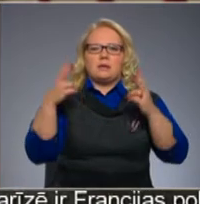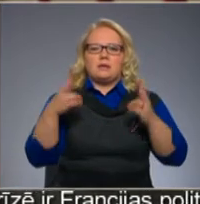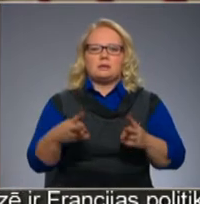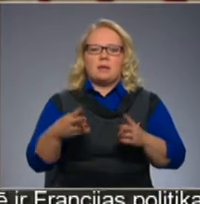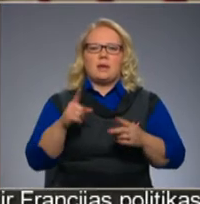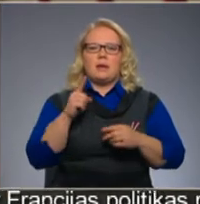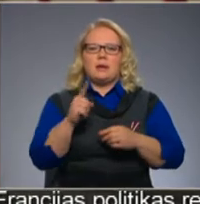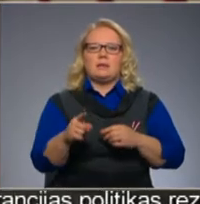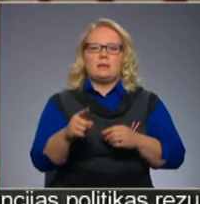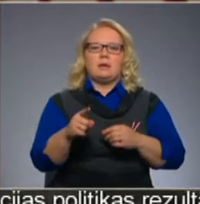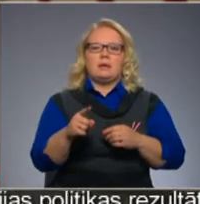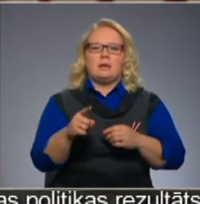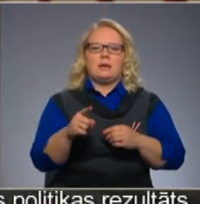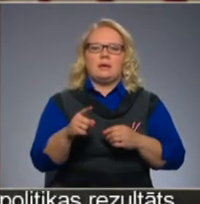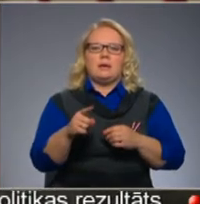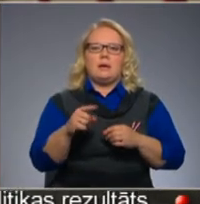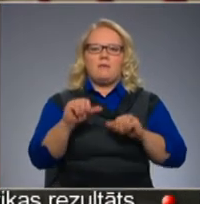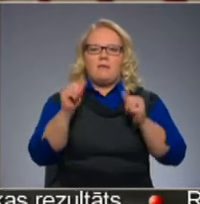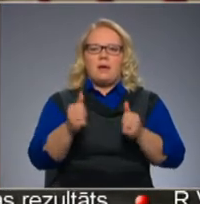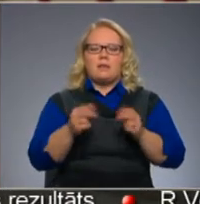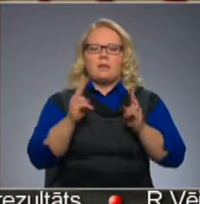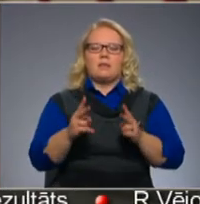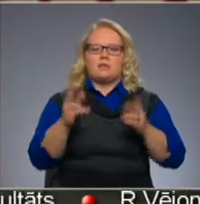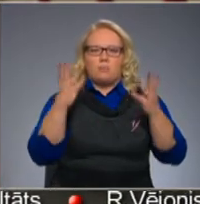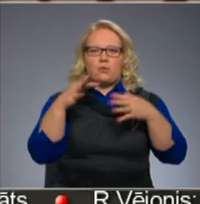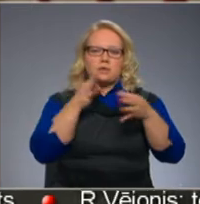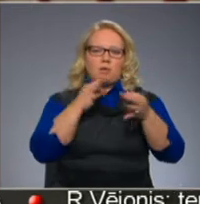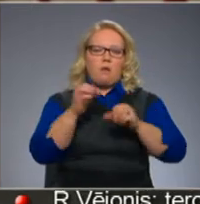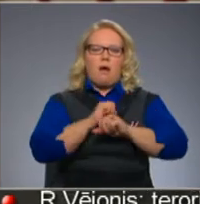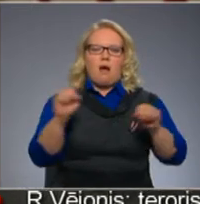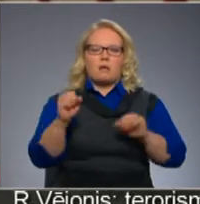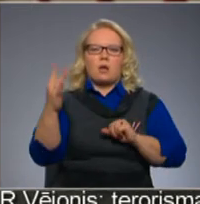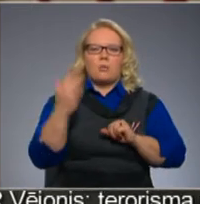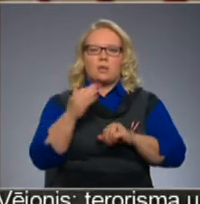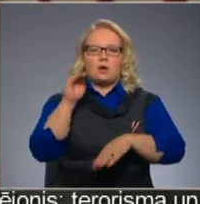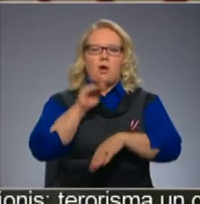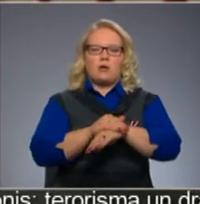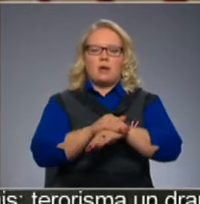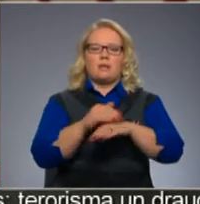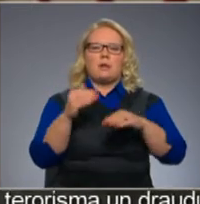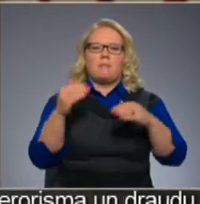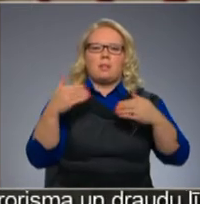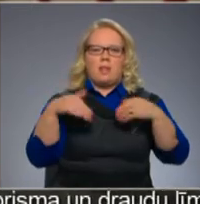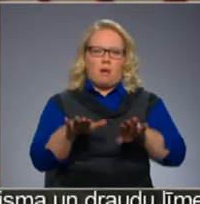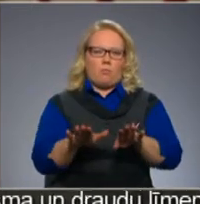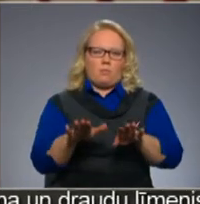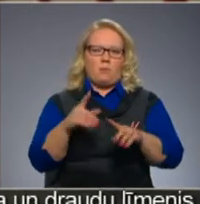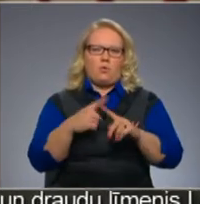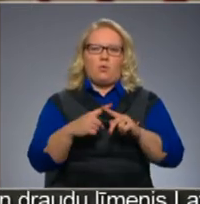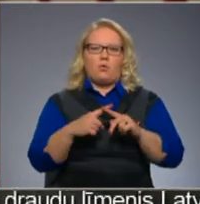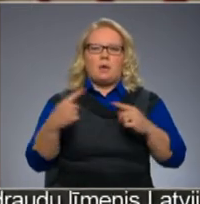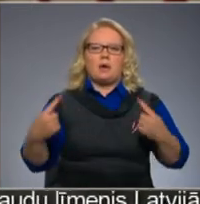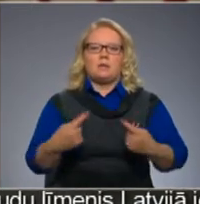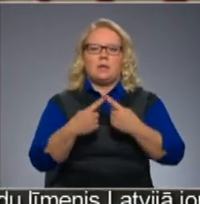tie katalizatori, lai nu, šis politiskais dialogs ātrāk nonāktu līdz konkrētiem jau lēmumiem un